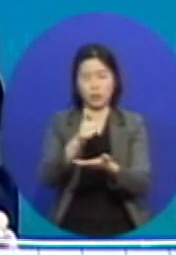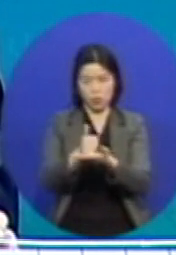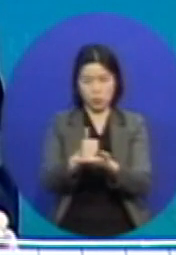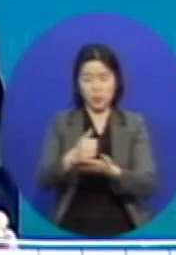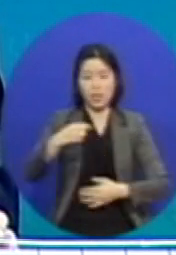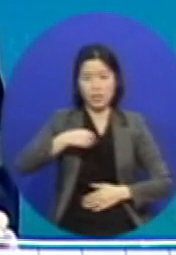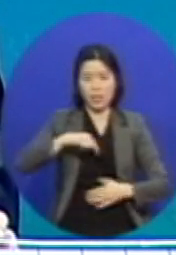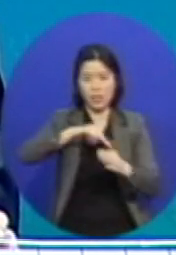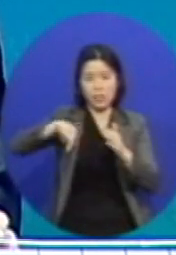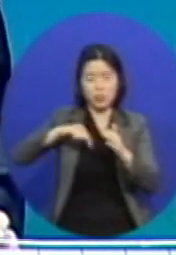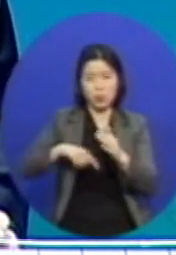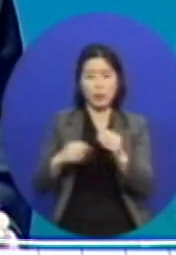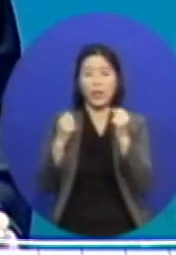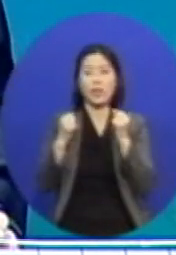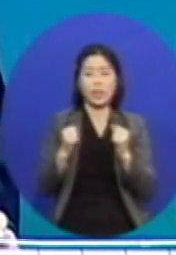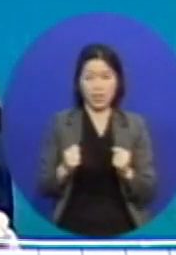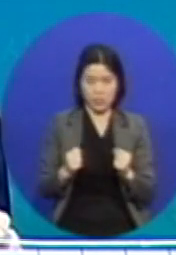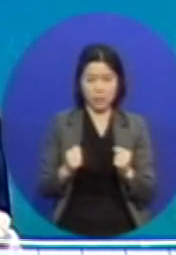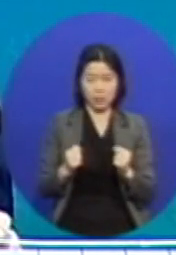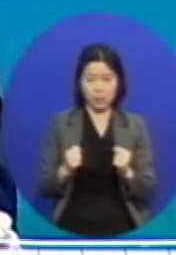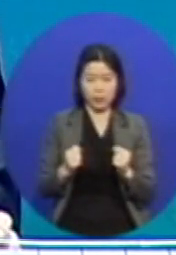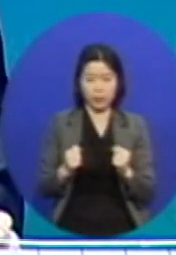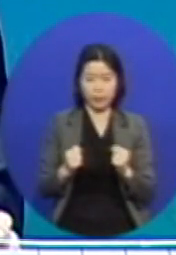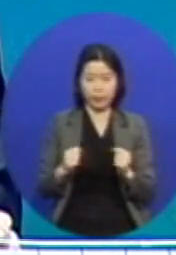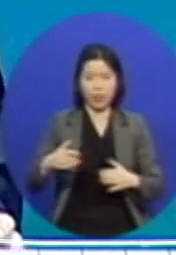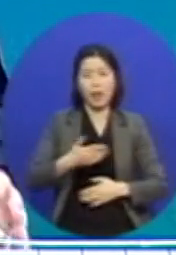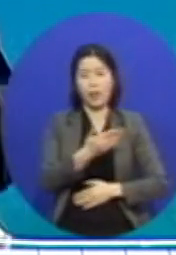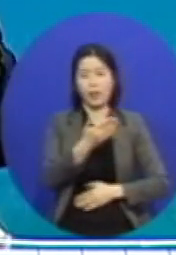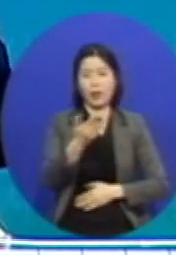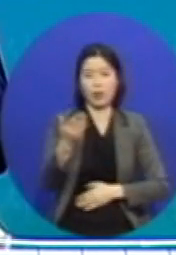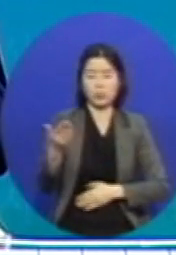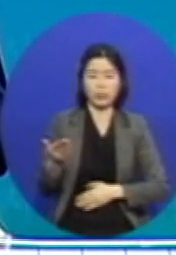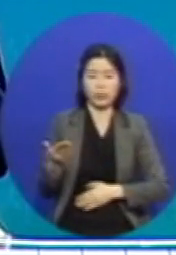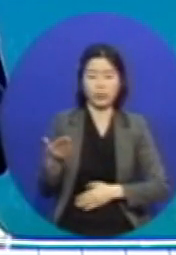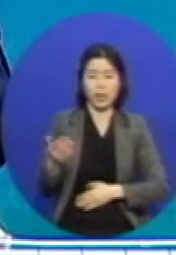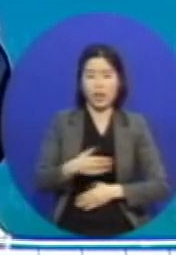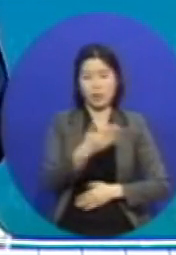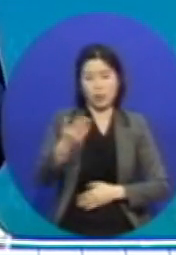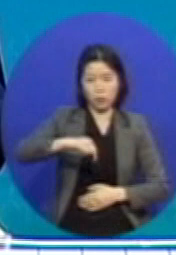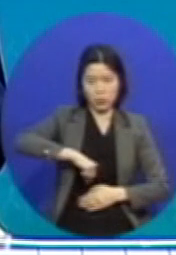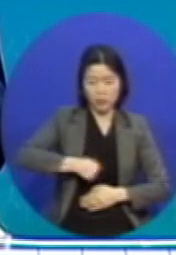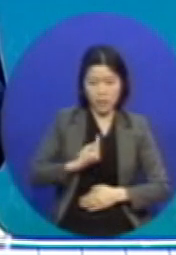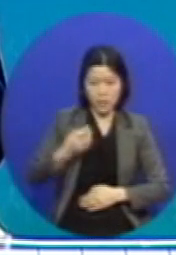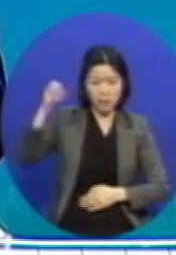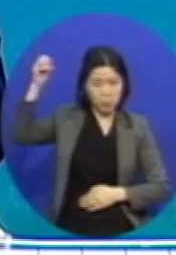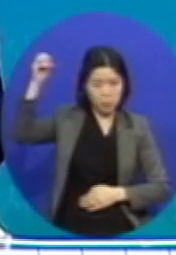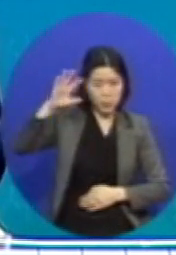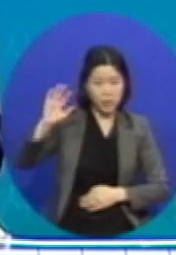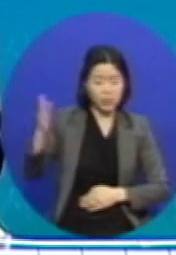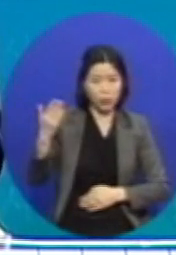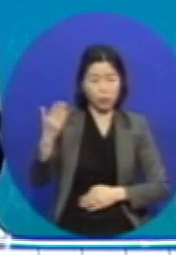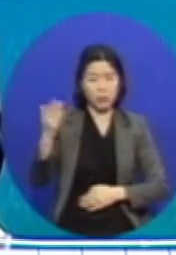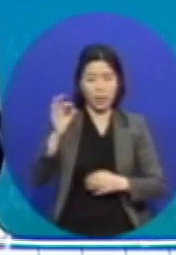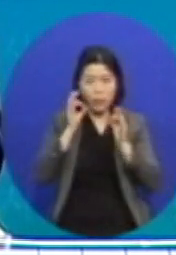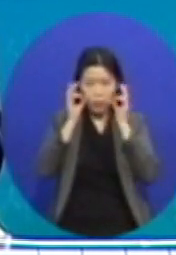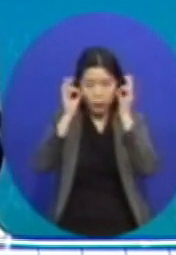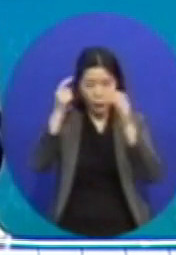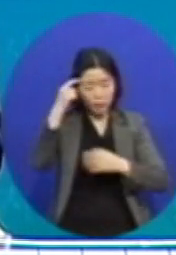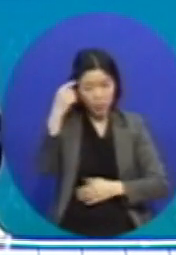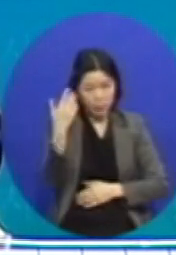것입니까 여러분 여러분 자신이 빛이 되고자 노력합니다